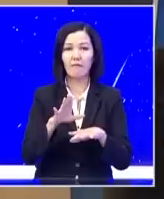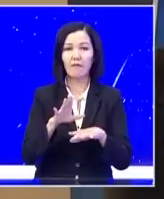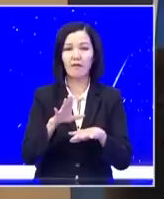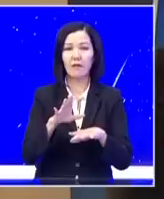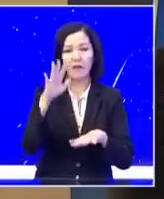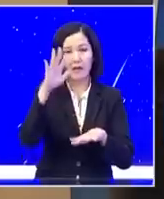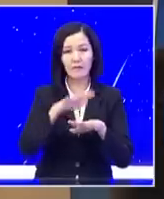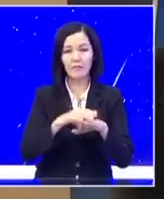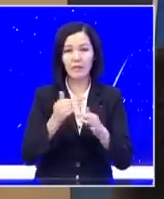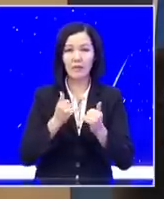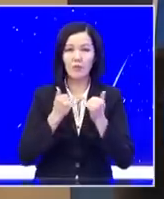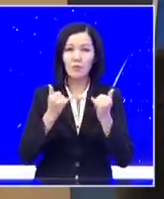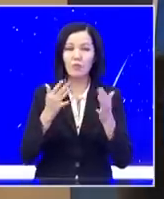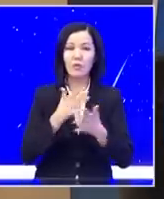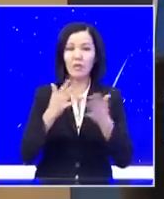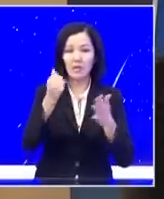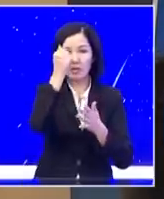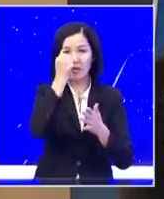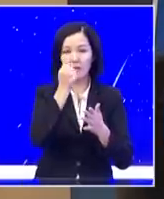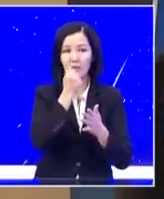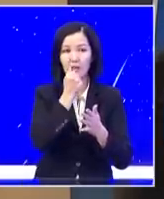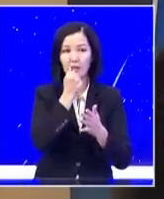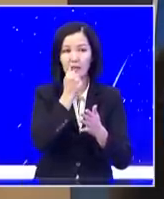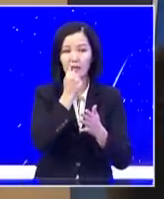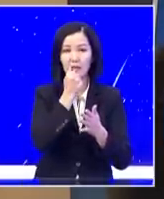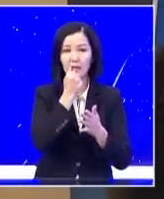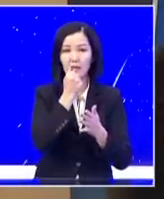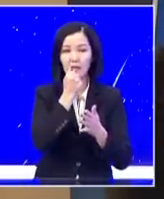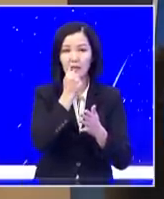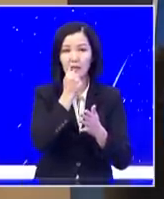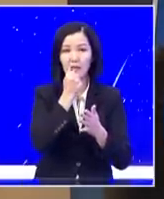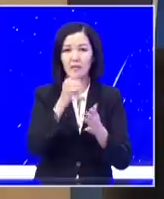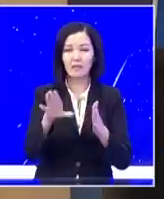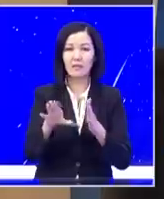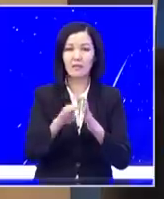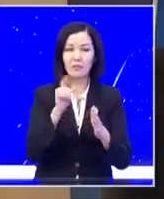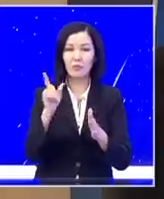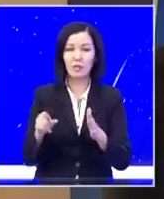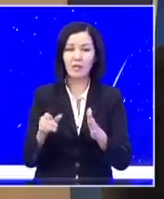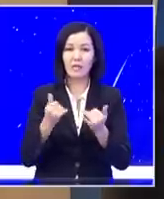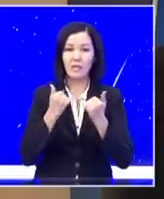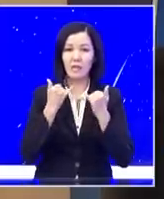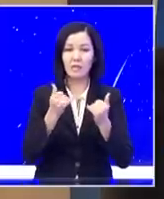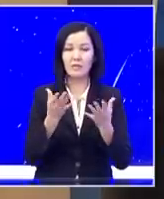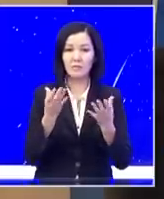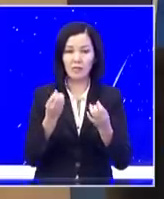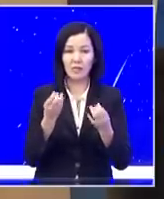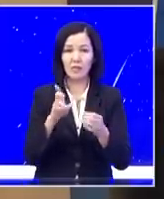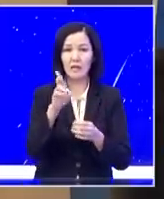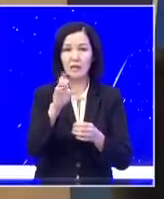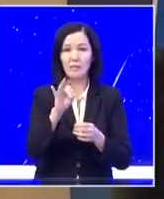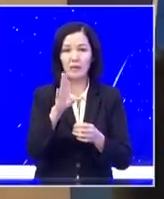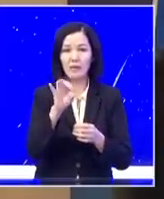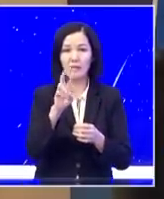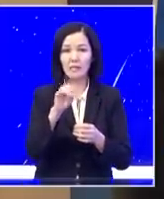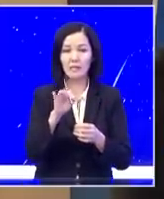білдіргім келеді. Журналист ретіндегі алғысым, сенат депутаты ретіндегі алғысым, және Бейсеннің